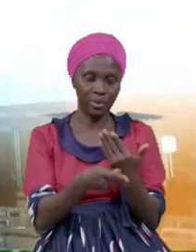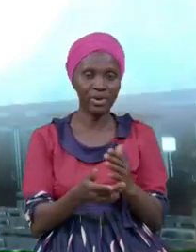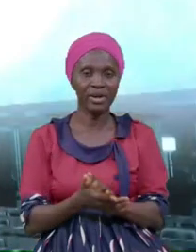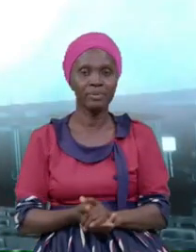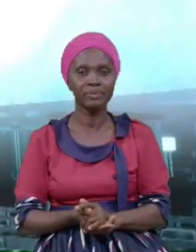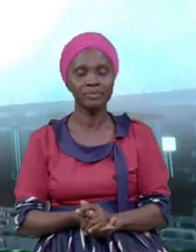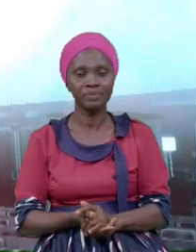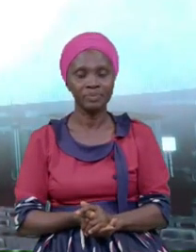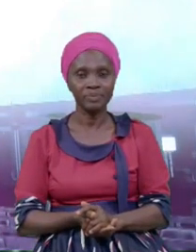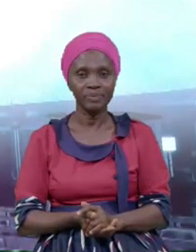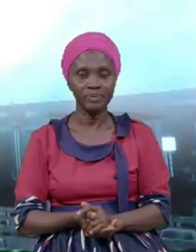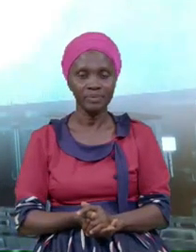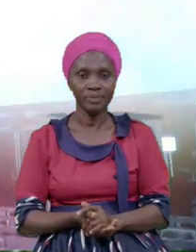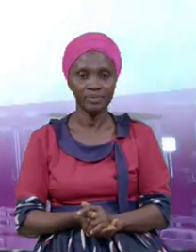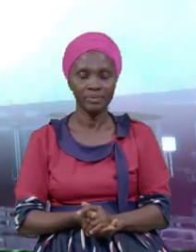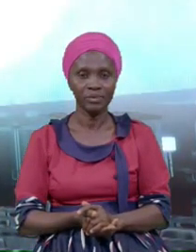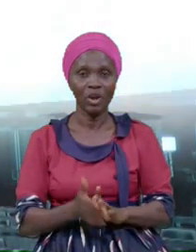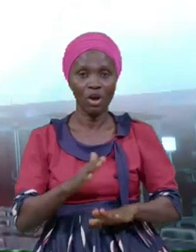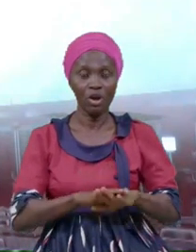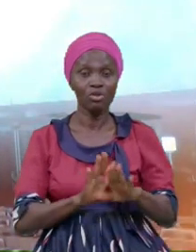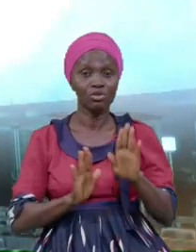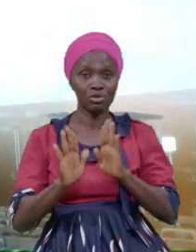de ce programme.